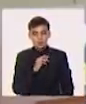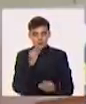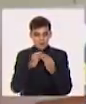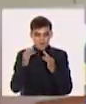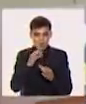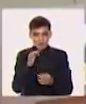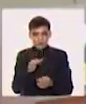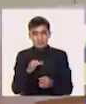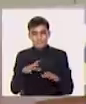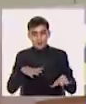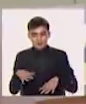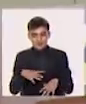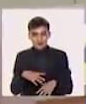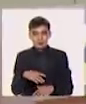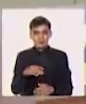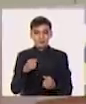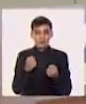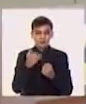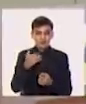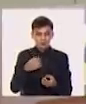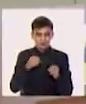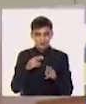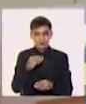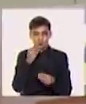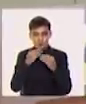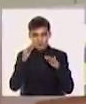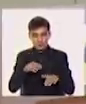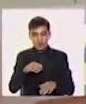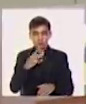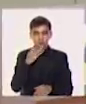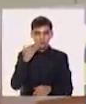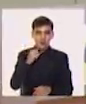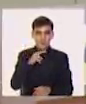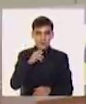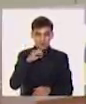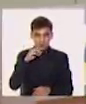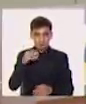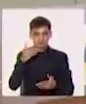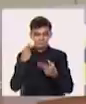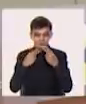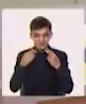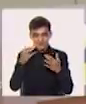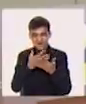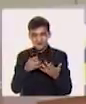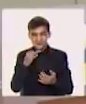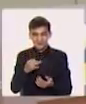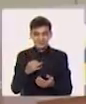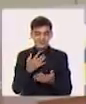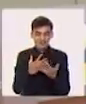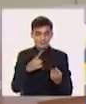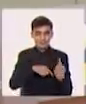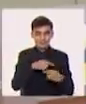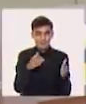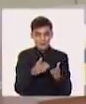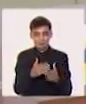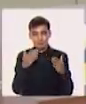Азық-түлік емес базарлар, көлік қызметі, тамақтану мекемелері, туристік операторлар, косметологиялық қызмет түрлері, тағы басқа көптеген шағын